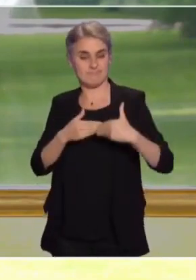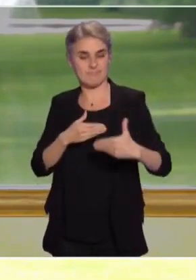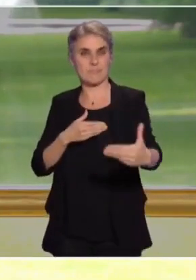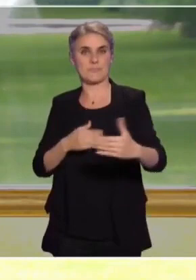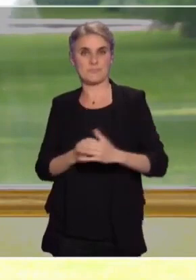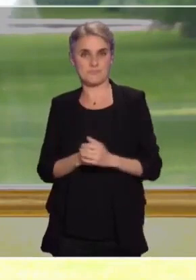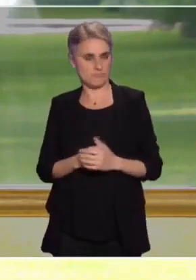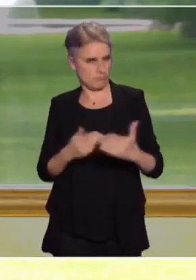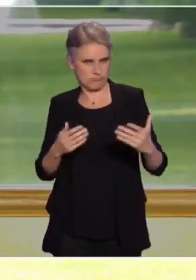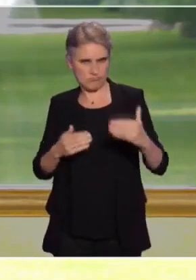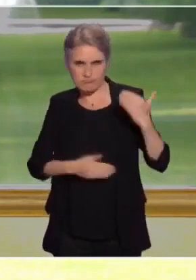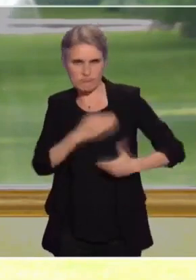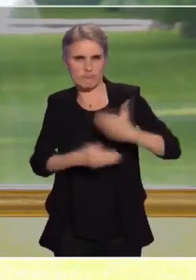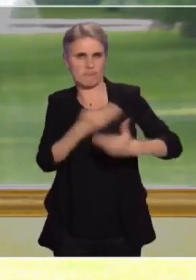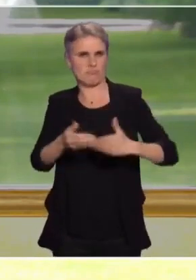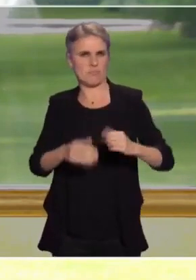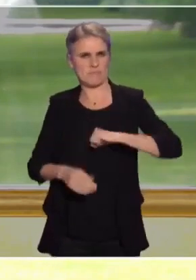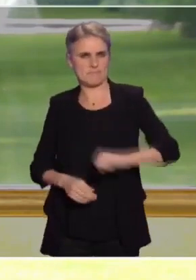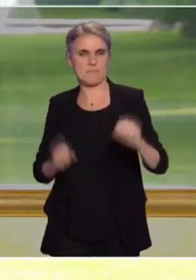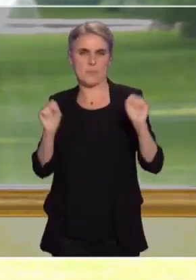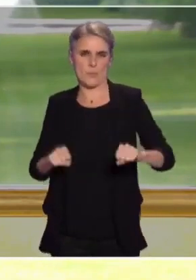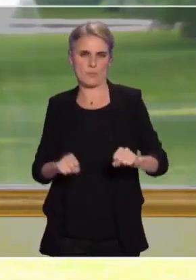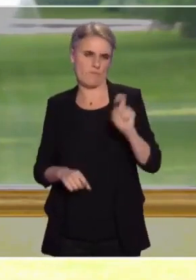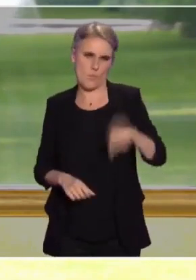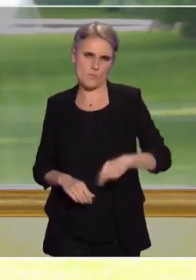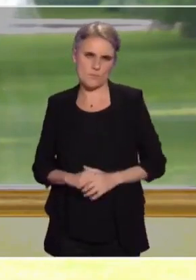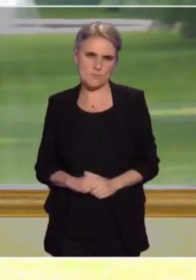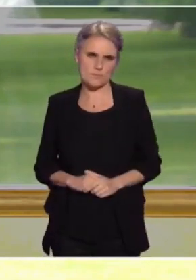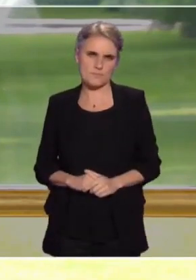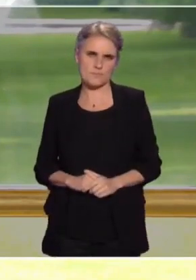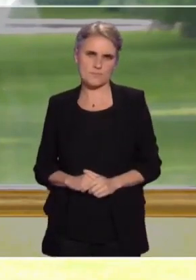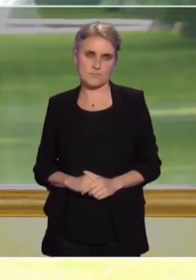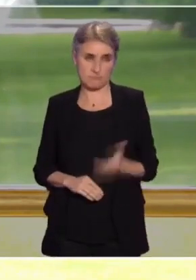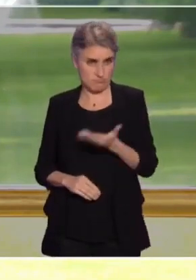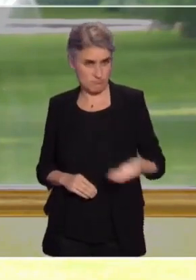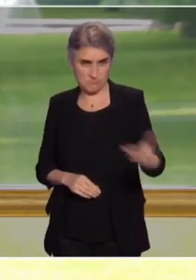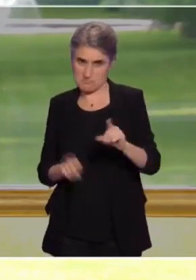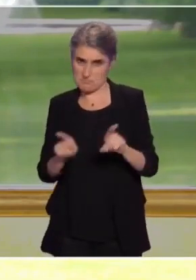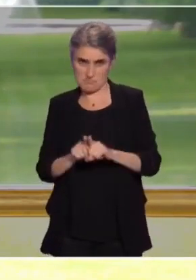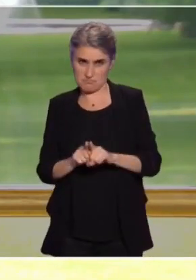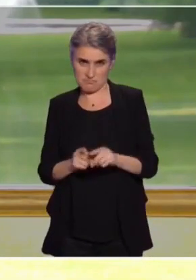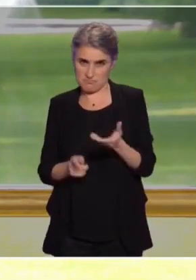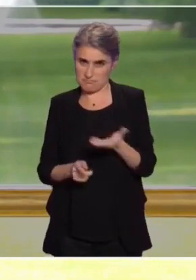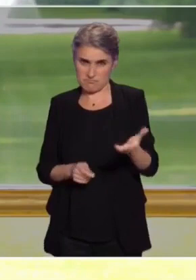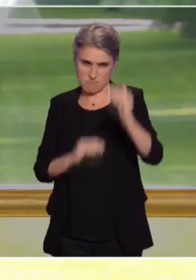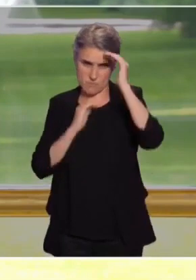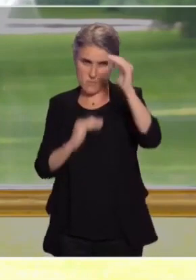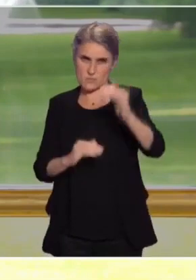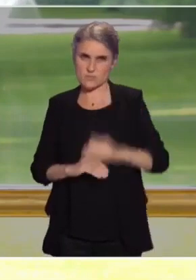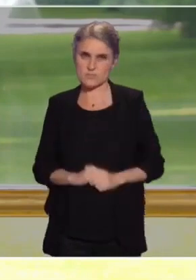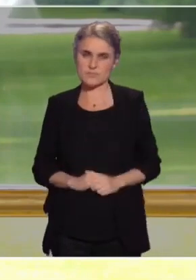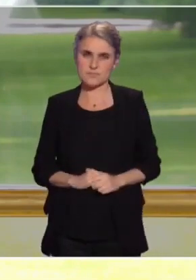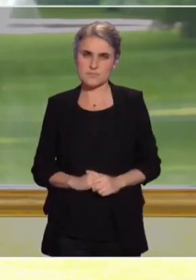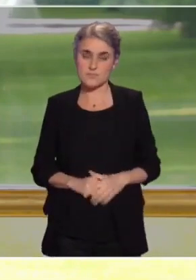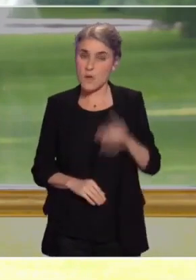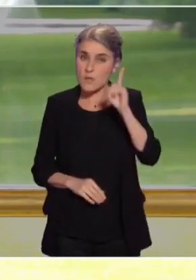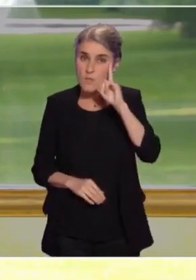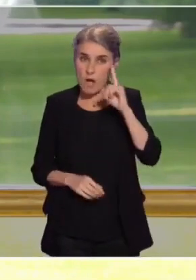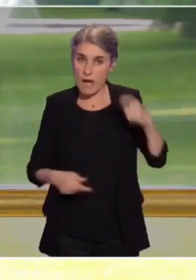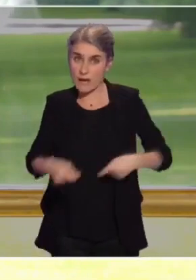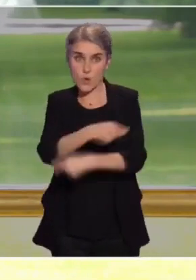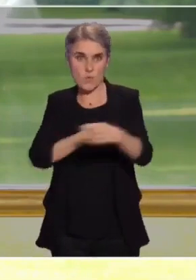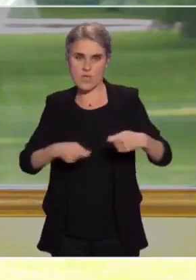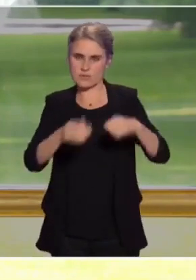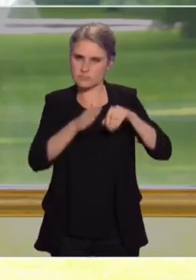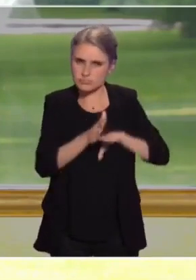d'accélérer la reprise il le faut et là aussi je compte sur vous car nous devons faire pleinement repartir notre économie